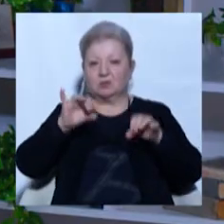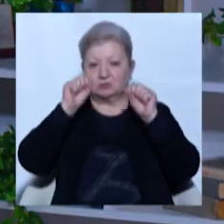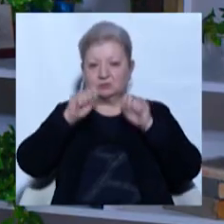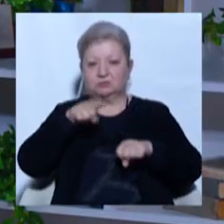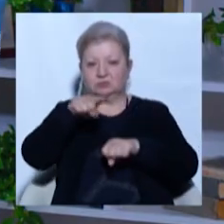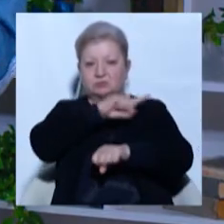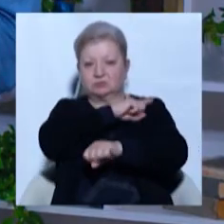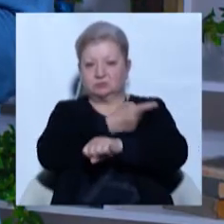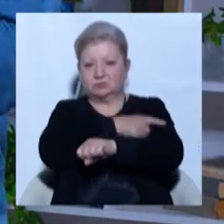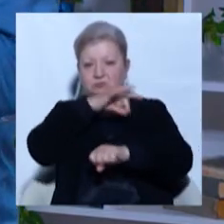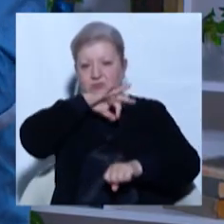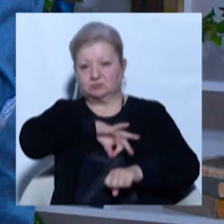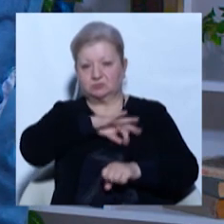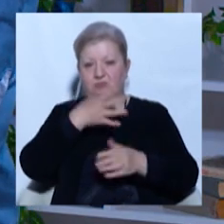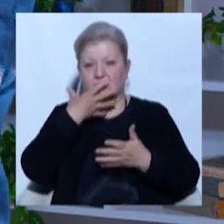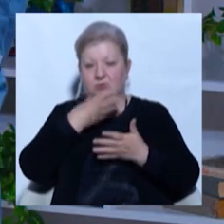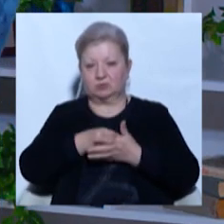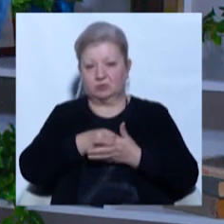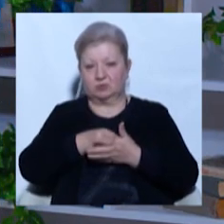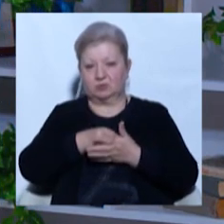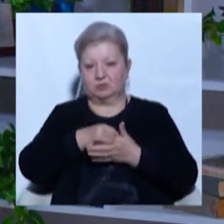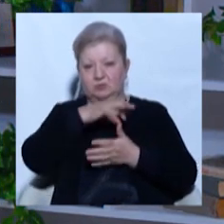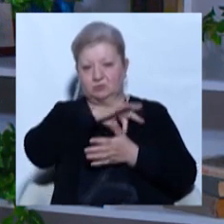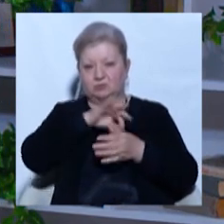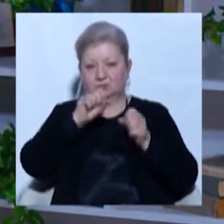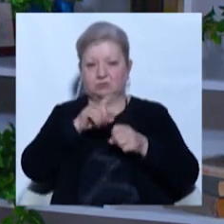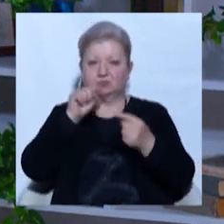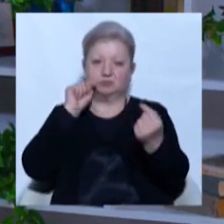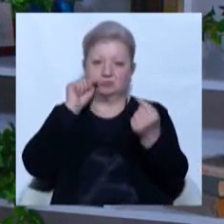ძალა, გამოეყენებინა თავისასარგებლოდ და მოწინააღმდეგე იმპერიისათვის